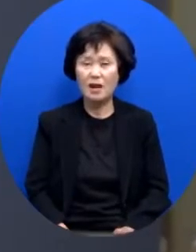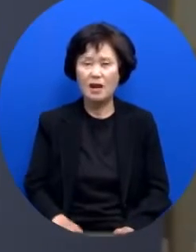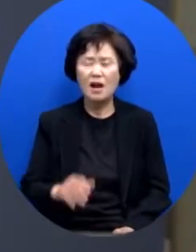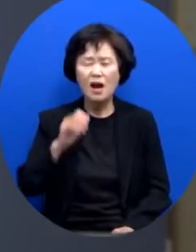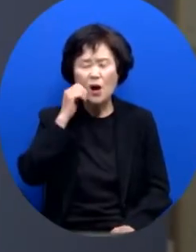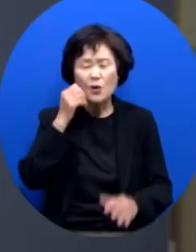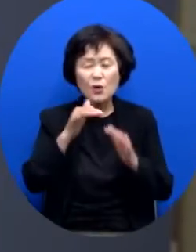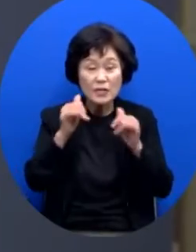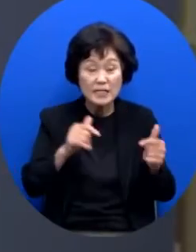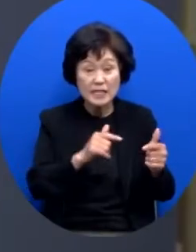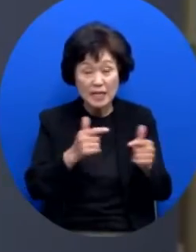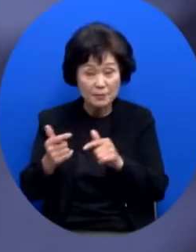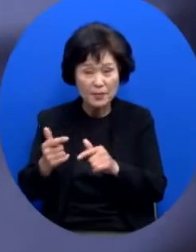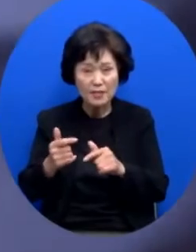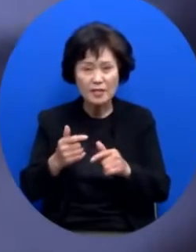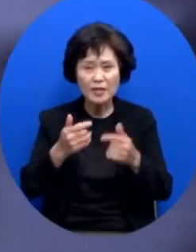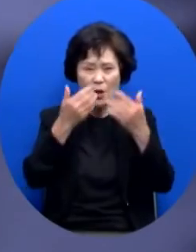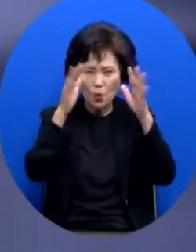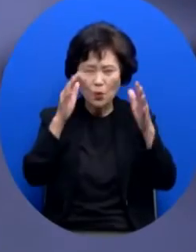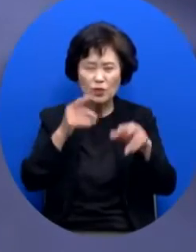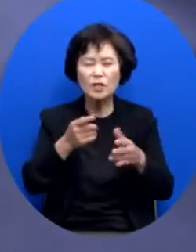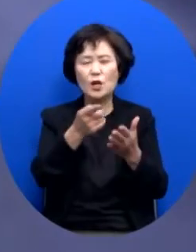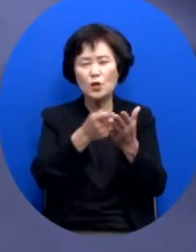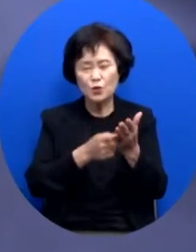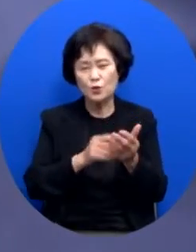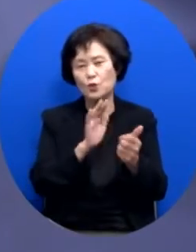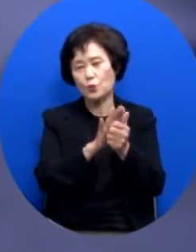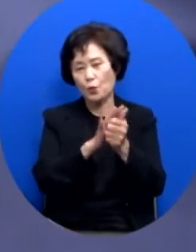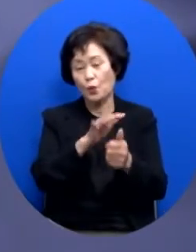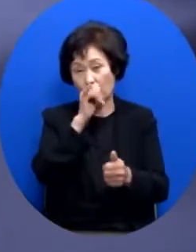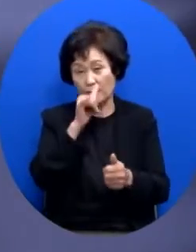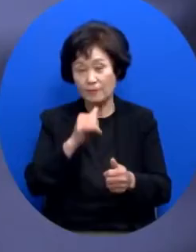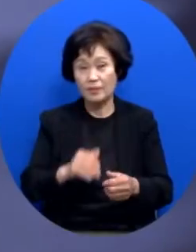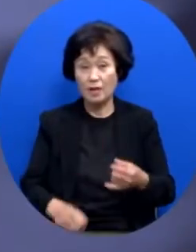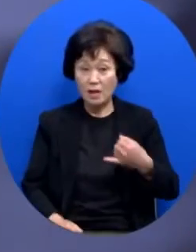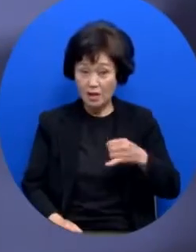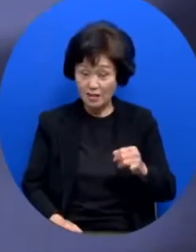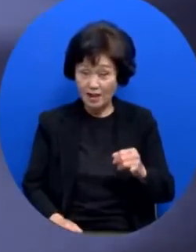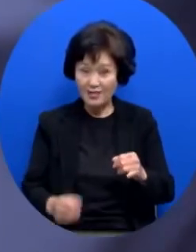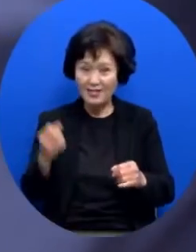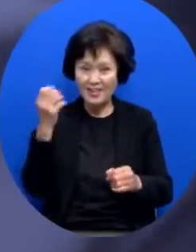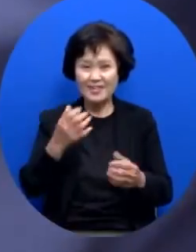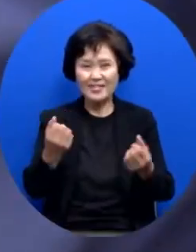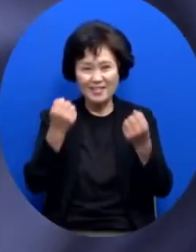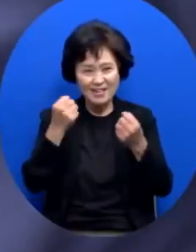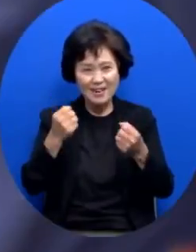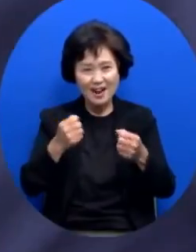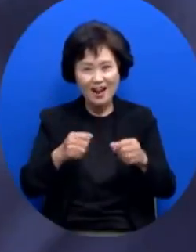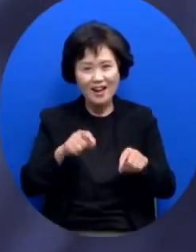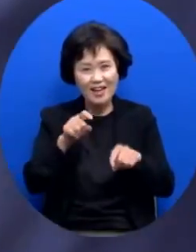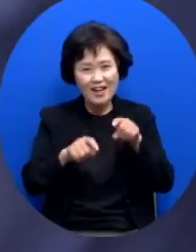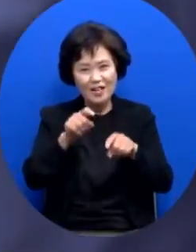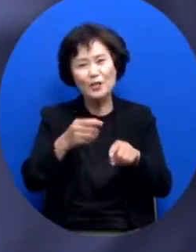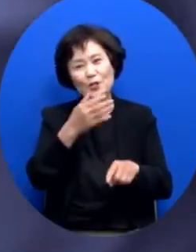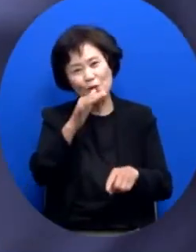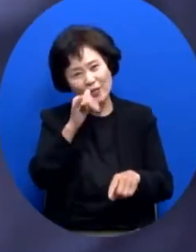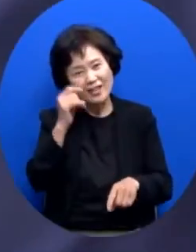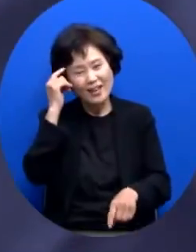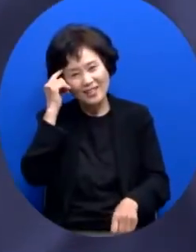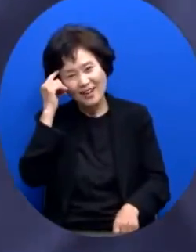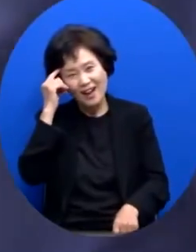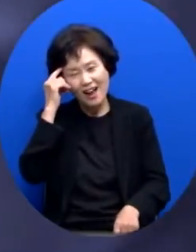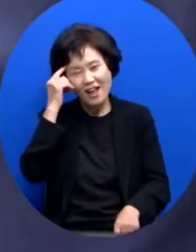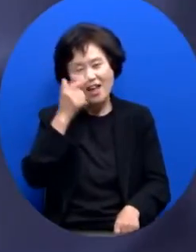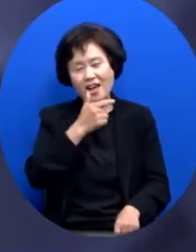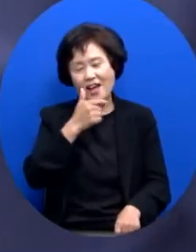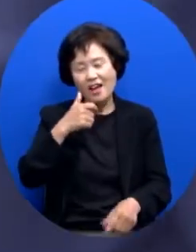수술을 이어오고 있습니다. 딸이 다시 건강한 다리를 갖게 된다는 생각에 루두비는 가슴이 벅차오릅니다.